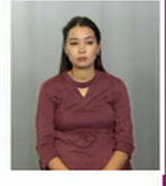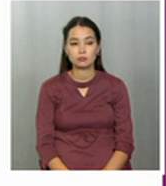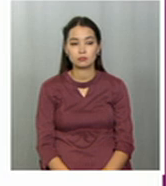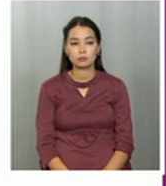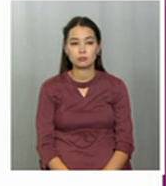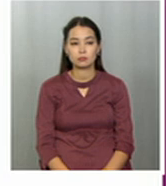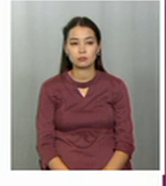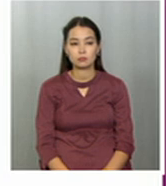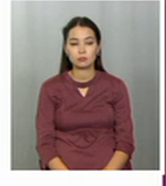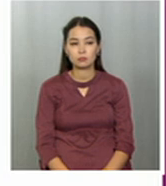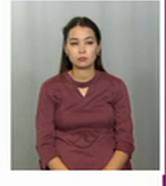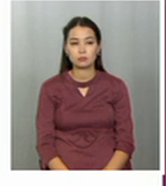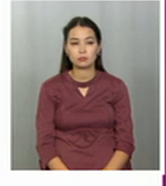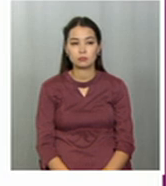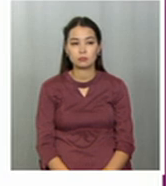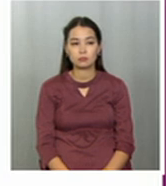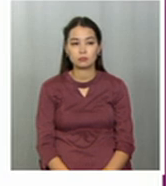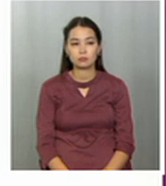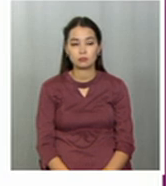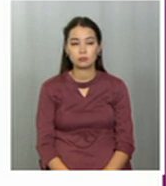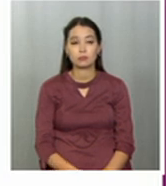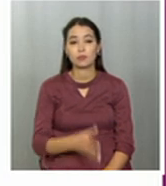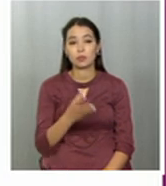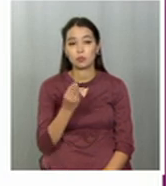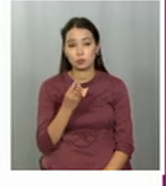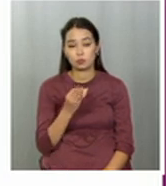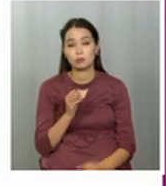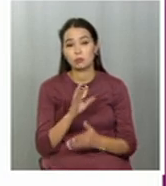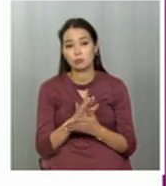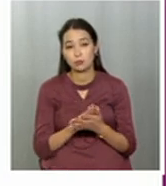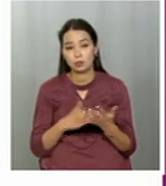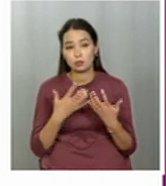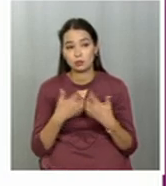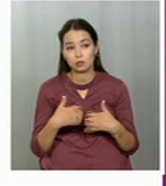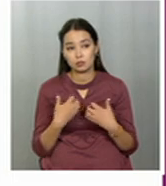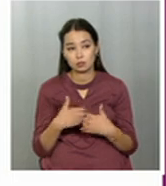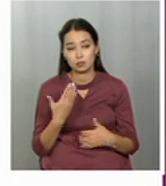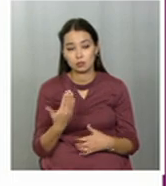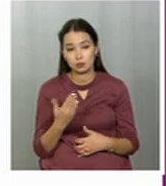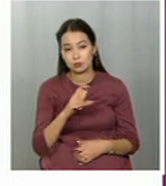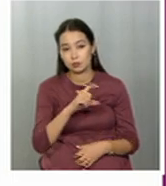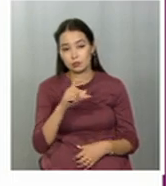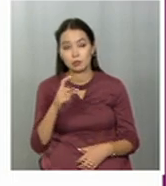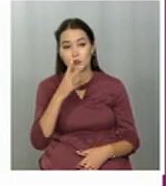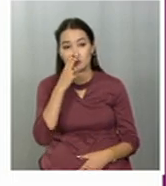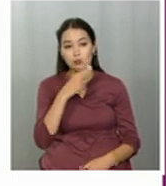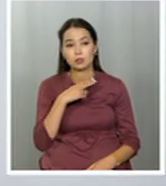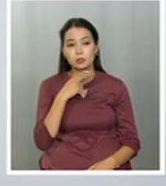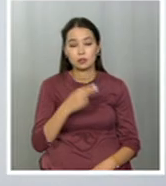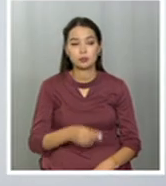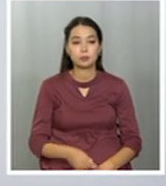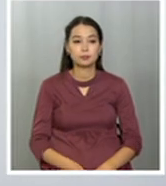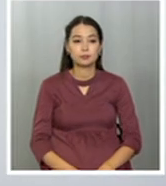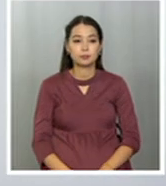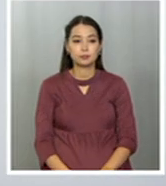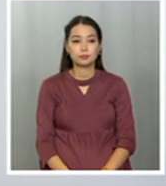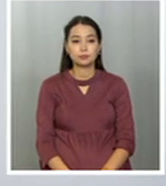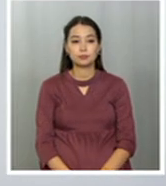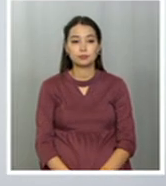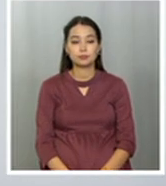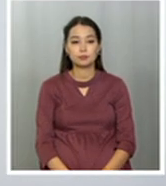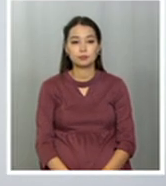Енді шығарайық балалар. Сонда бізде N азайтылған 1 көбейтілген 4, X